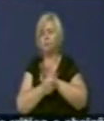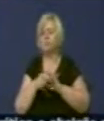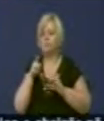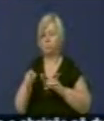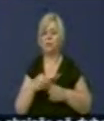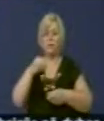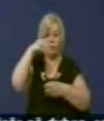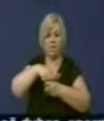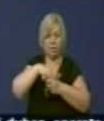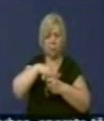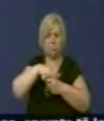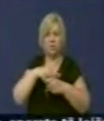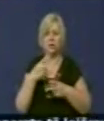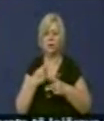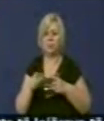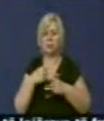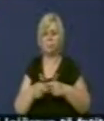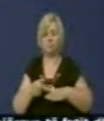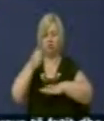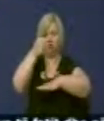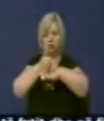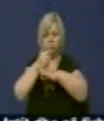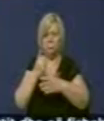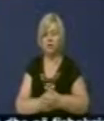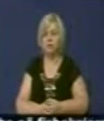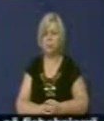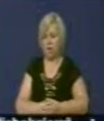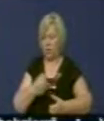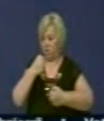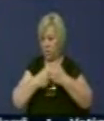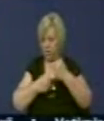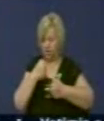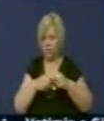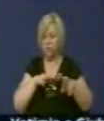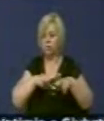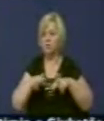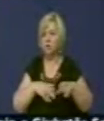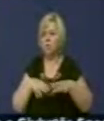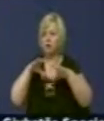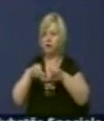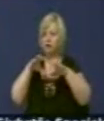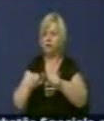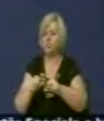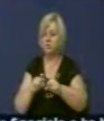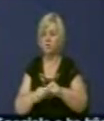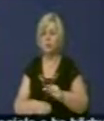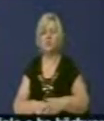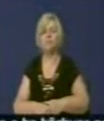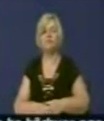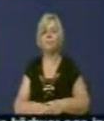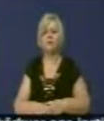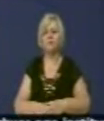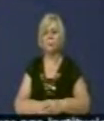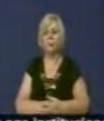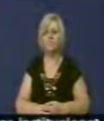sistemit. Jashtë sistemit ato e kanë gjetur vetëm lëvizjen vetëvendosje, të cilën e kanë persekutuar rregullisht.